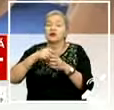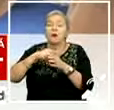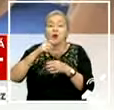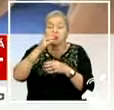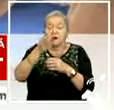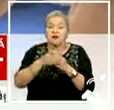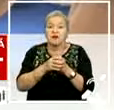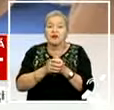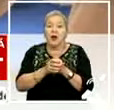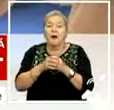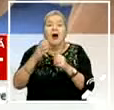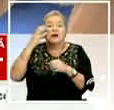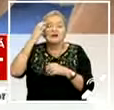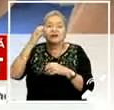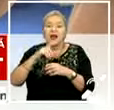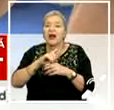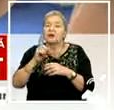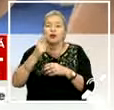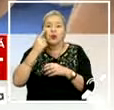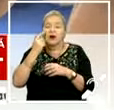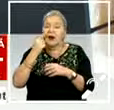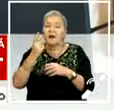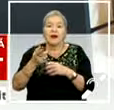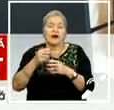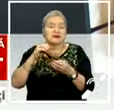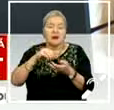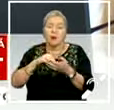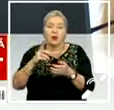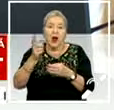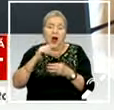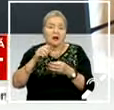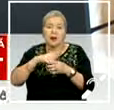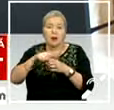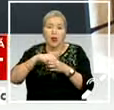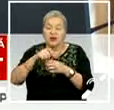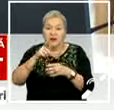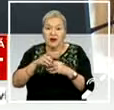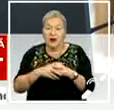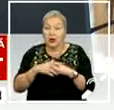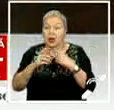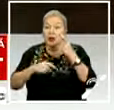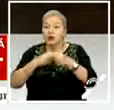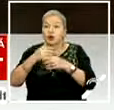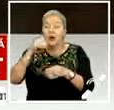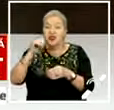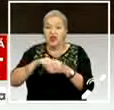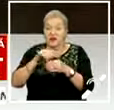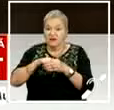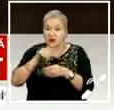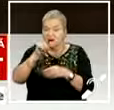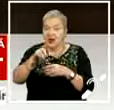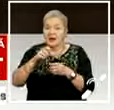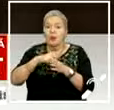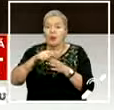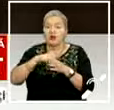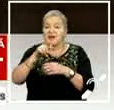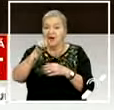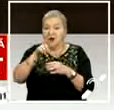plenul Senatului să se întâmple acest lucru. În același timp, după ce vor fi votate aceste